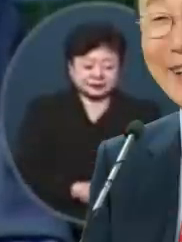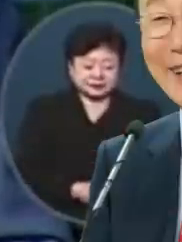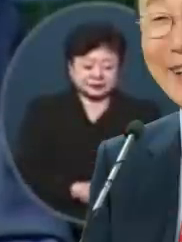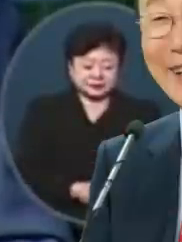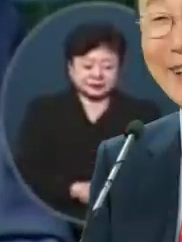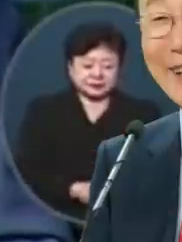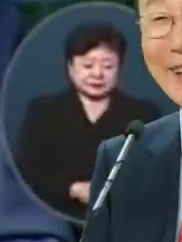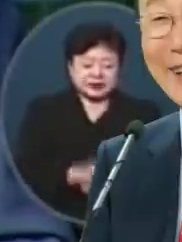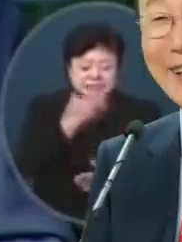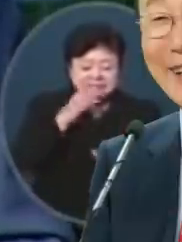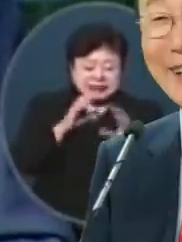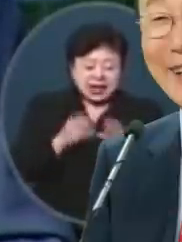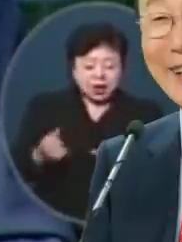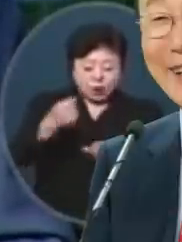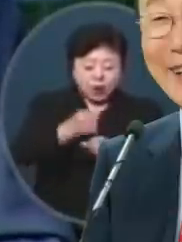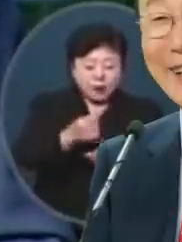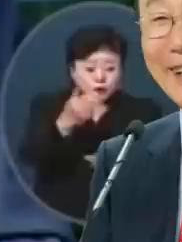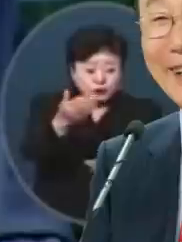회복시키고